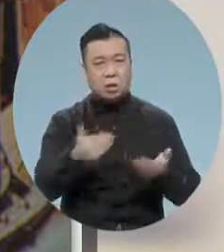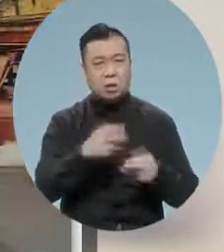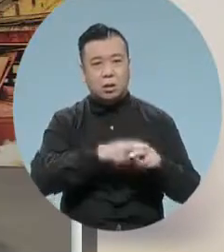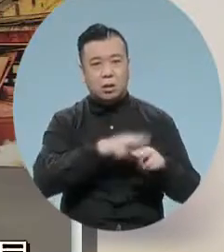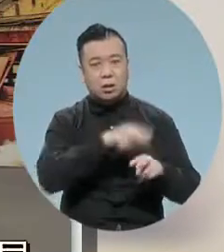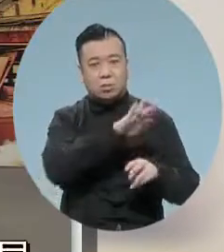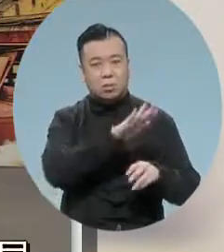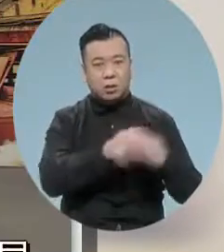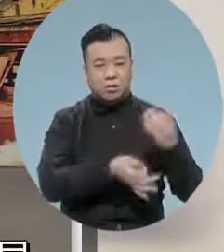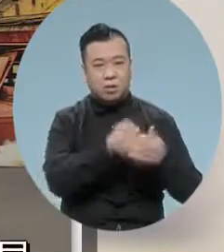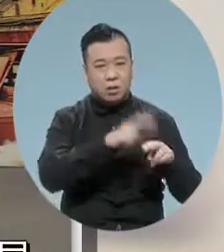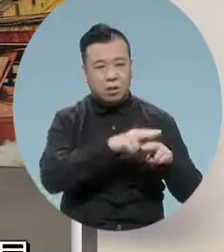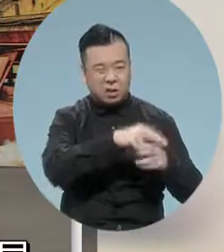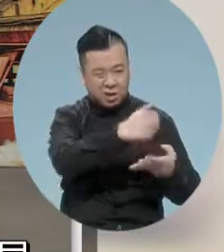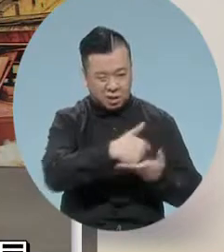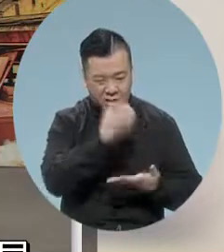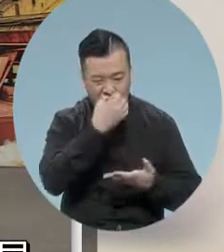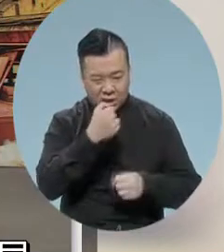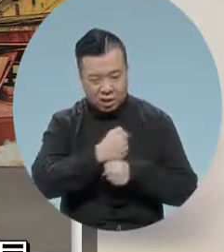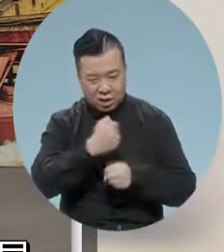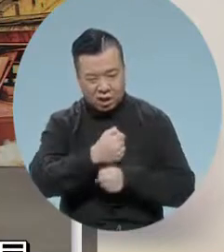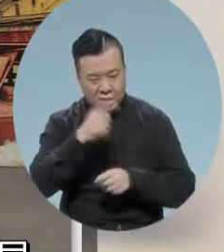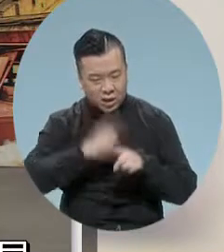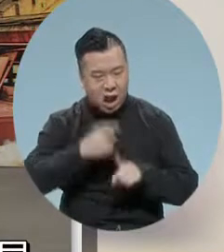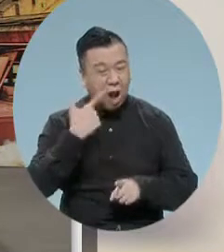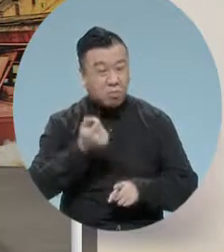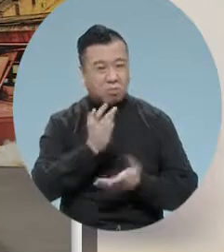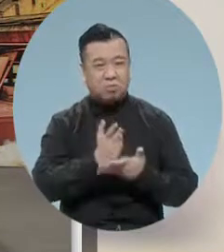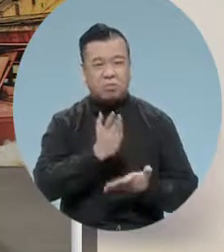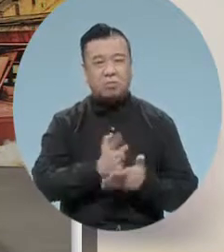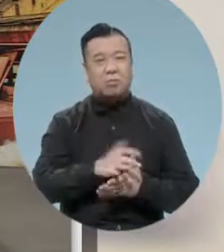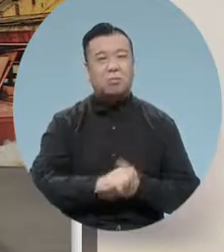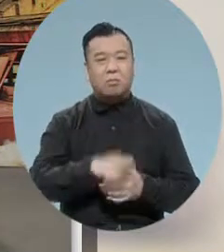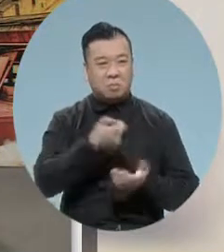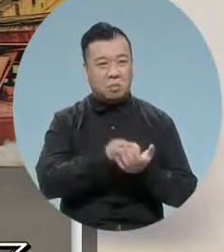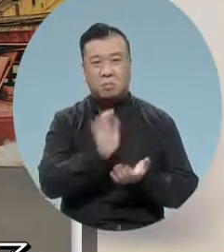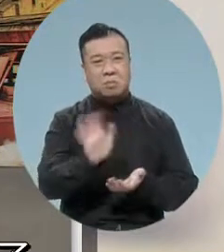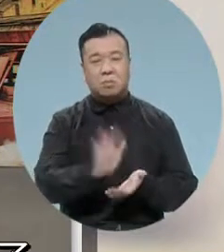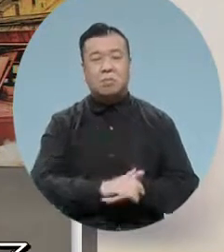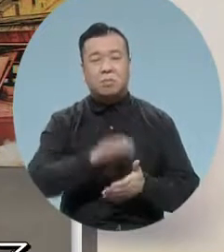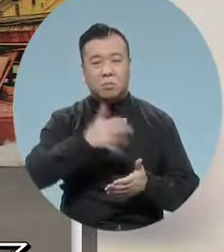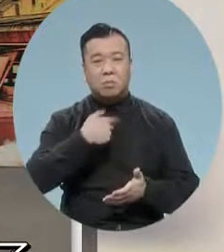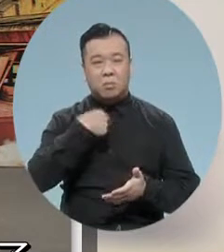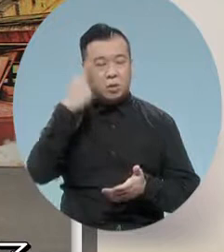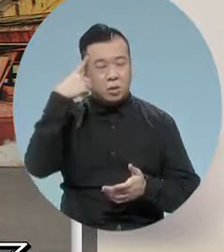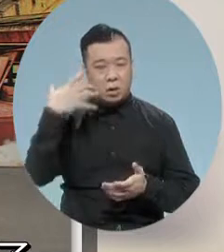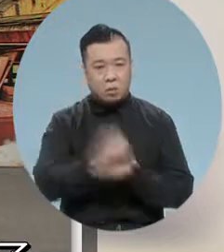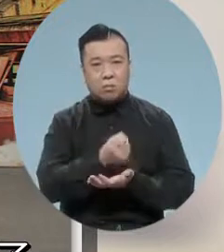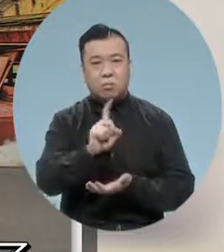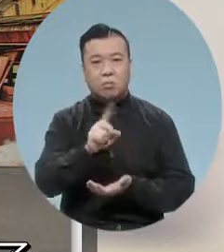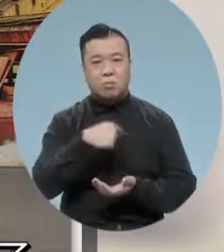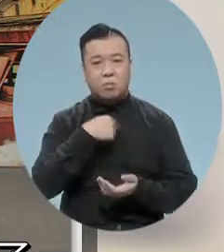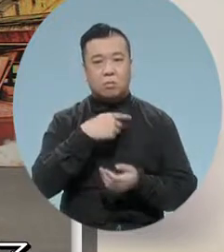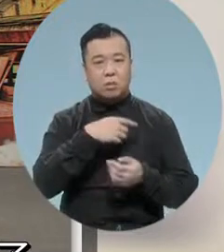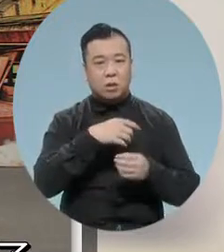水平咧，要請內地人嚟香港做打工咧，都已經係唔容易噶啦，都唔平嘅。但係我想爭取嘅就係話，起碼要